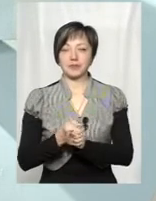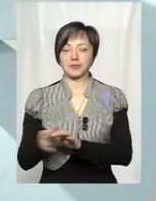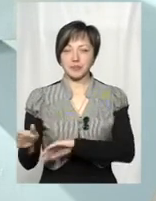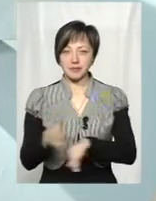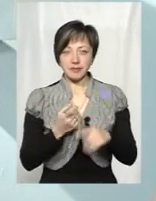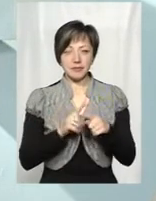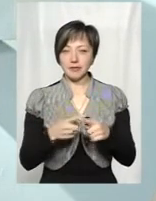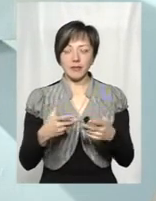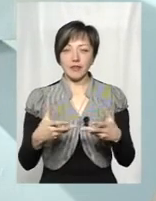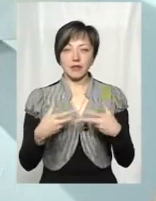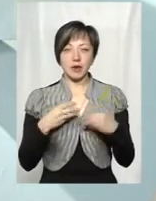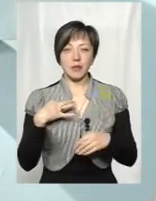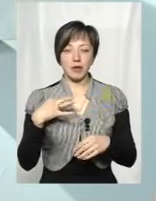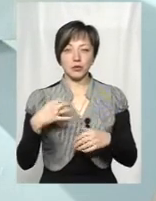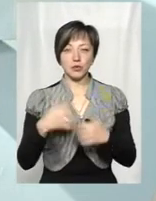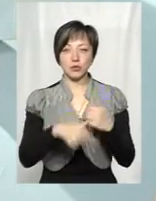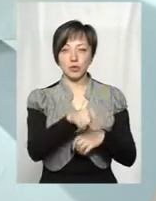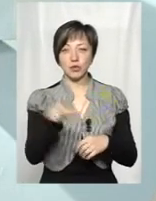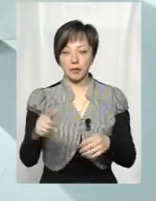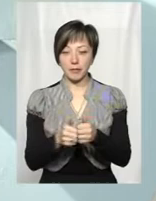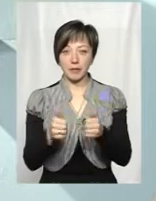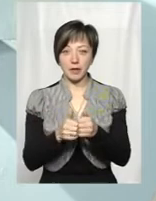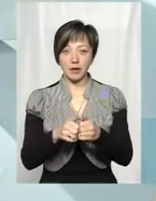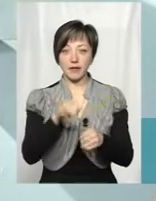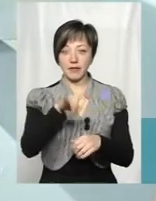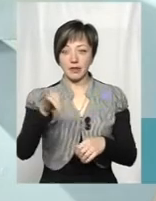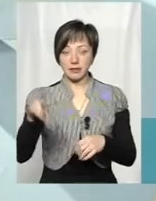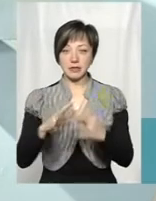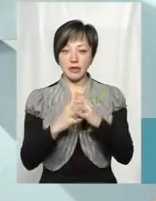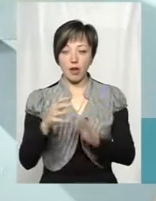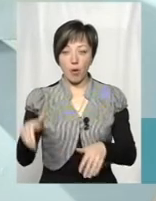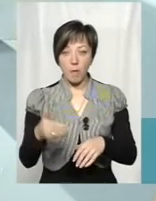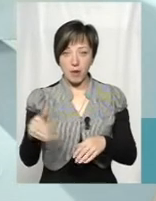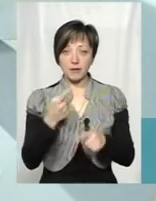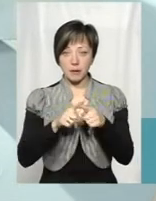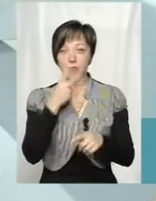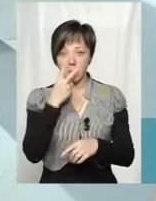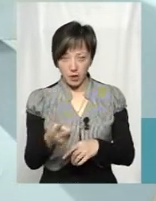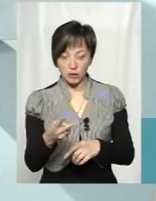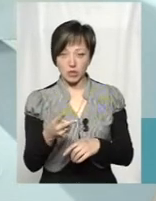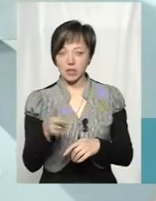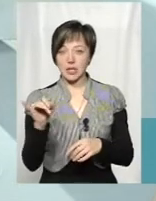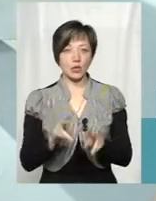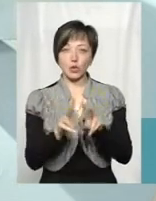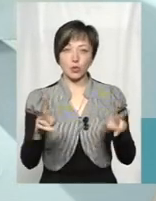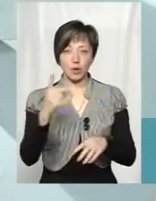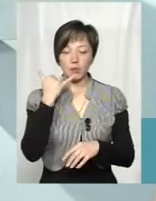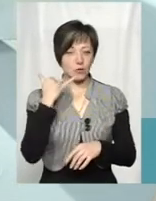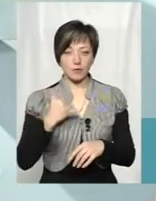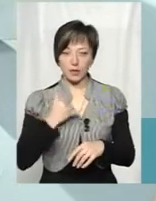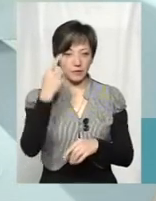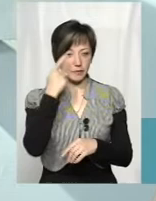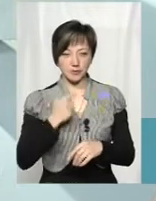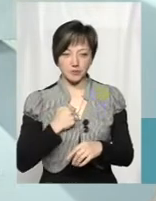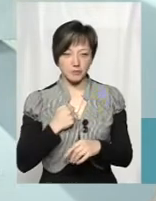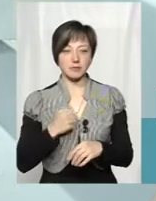оця їхня байдужість, що прямо під вікнами за 100 метрів від села копають, і вони ж це, мабуть, бачили, і ніхто не позвонив нам, не дав